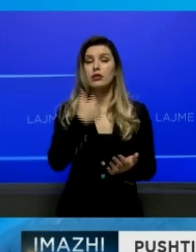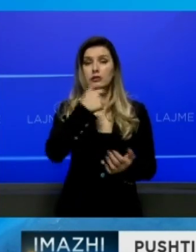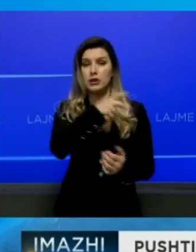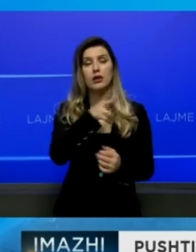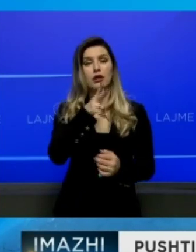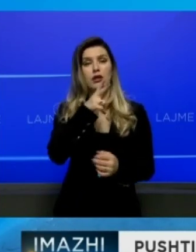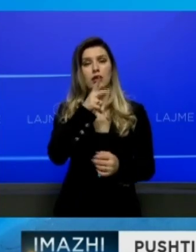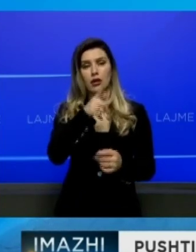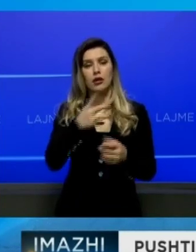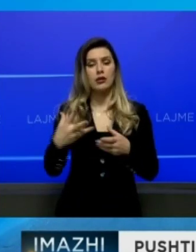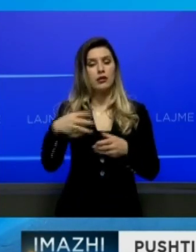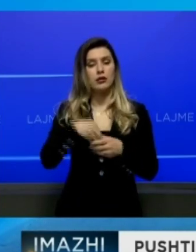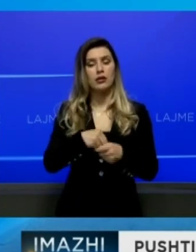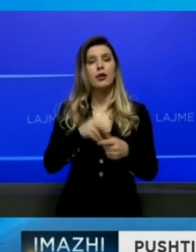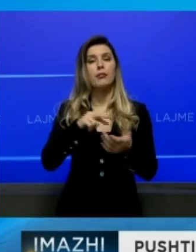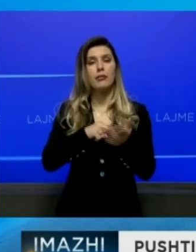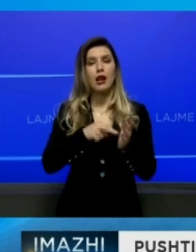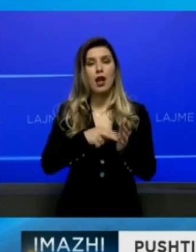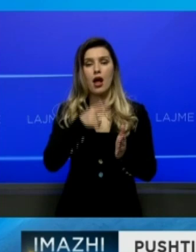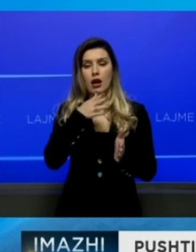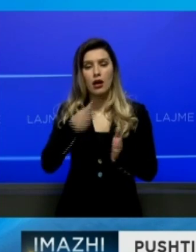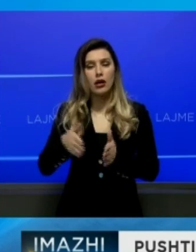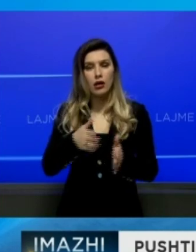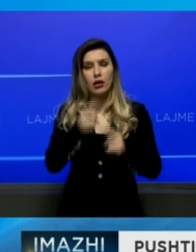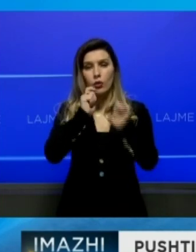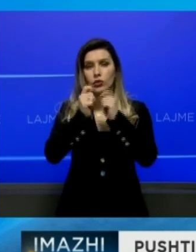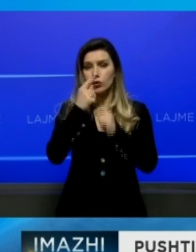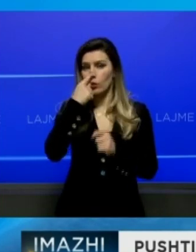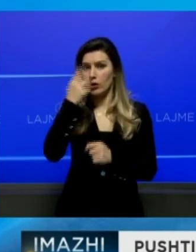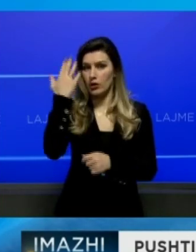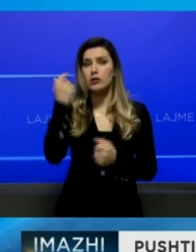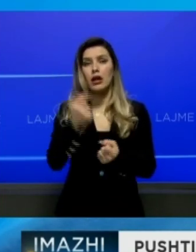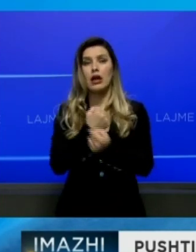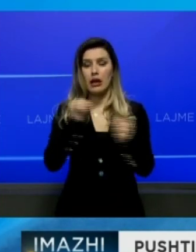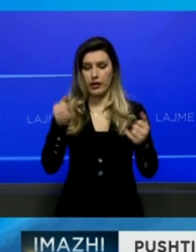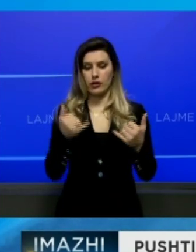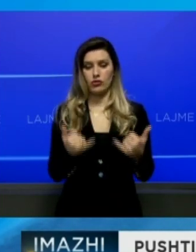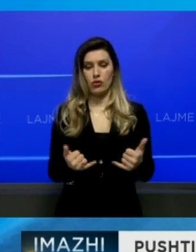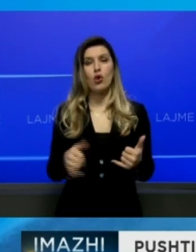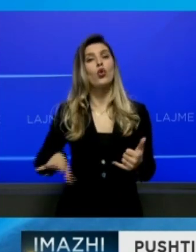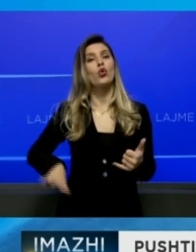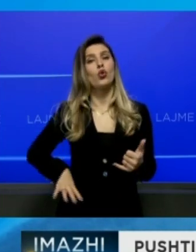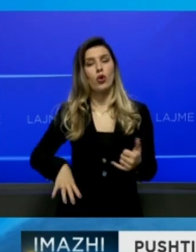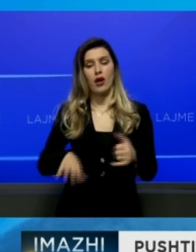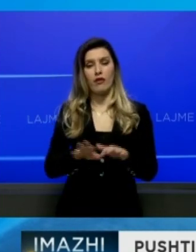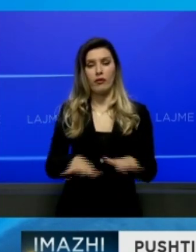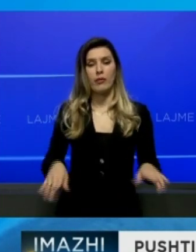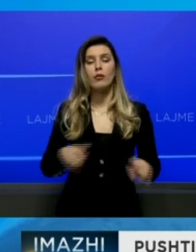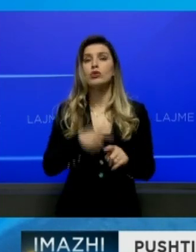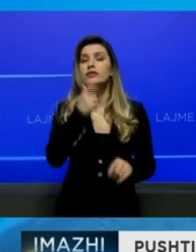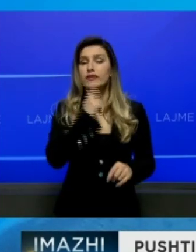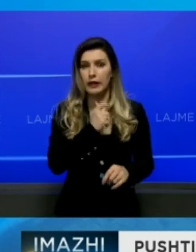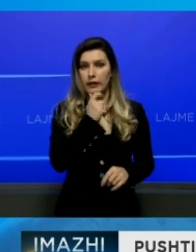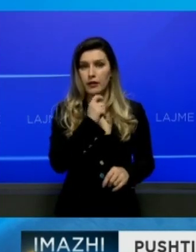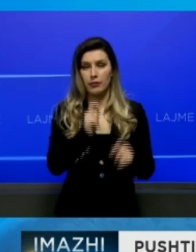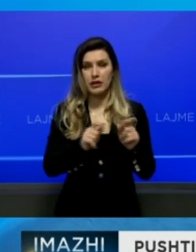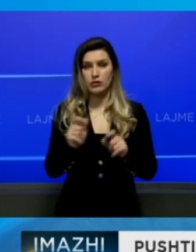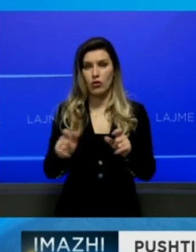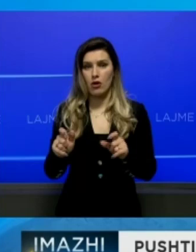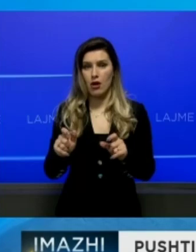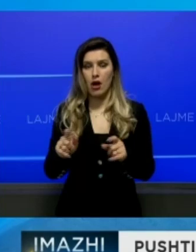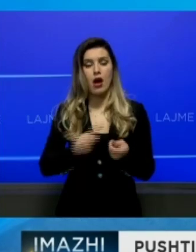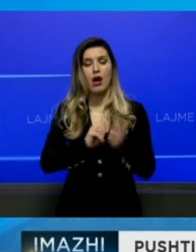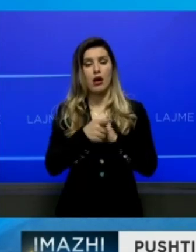jetë pjesë e një korridori evakuimi të rënë dakord me Rusinë për ditën e sotme për gratë, fëmijët dhe të moshuarit. Ndërko